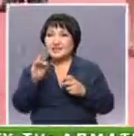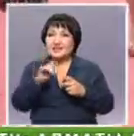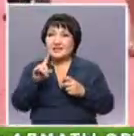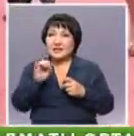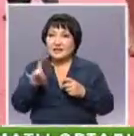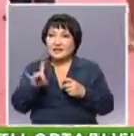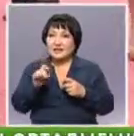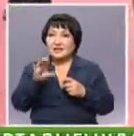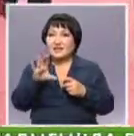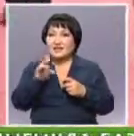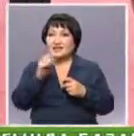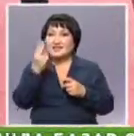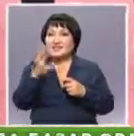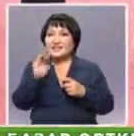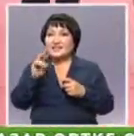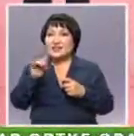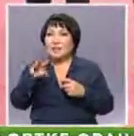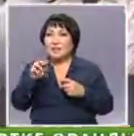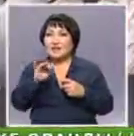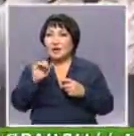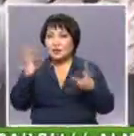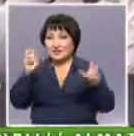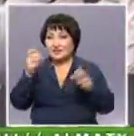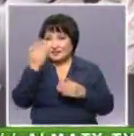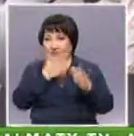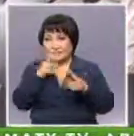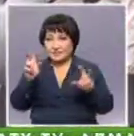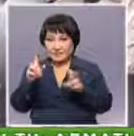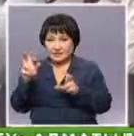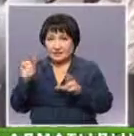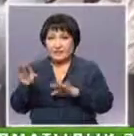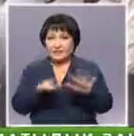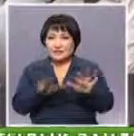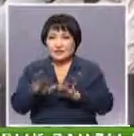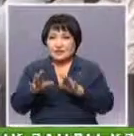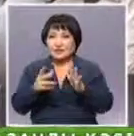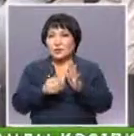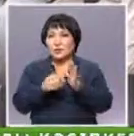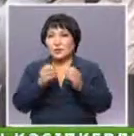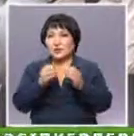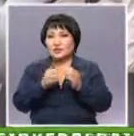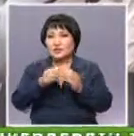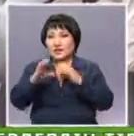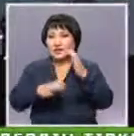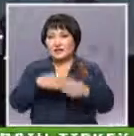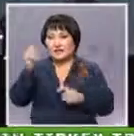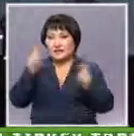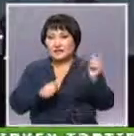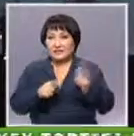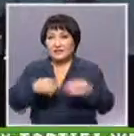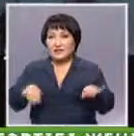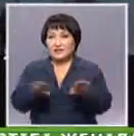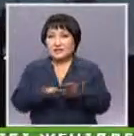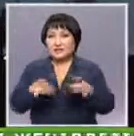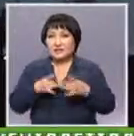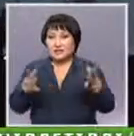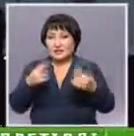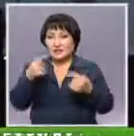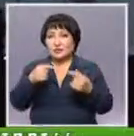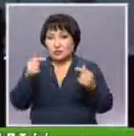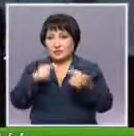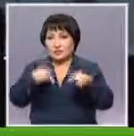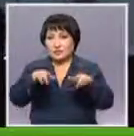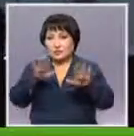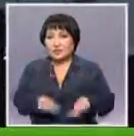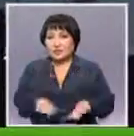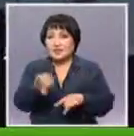Тауэрс кинотеатрларында жүргізілетін болады. Ал 10-шы Еуразия халықаралық кинофестивалінің жабылу салтанаты дәл осы жерде, яғни